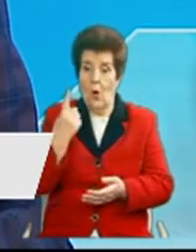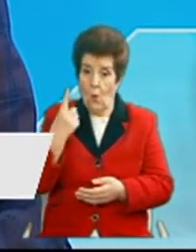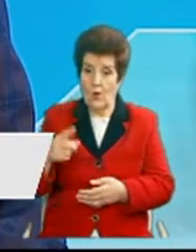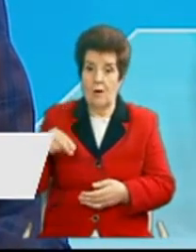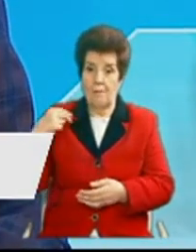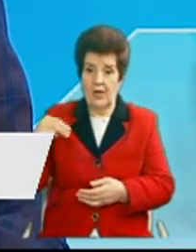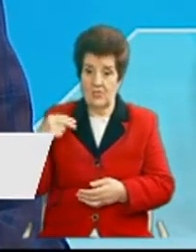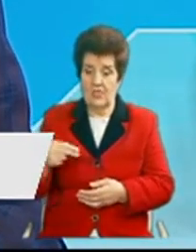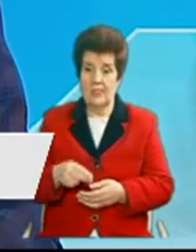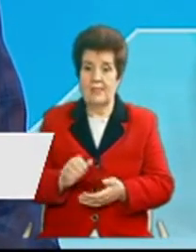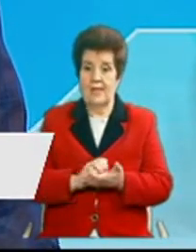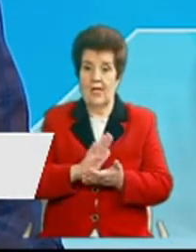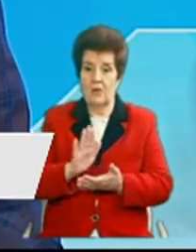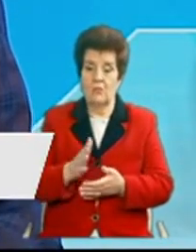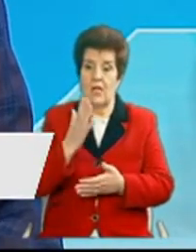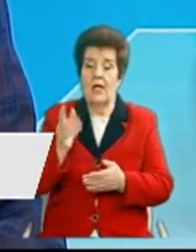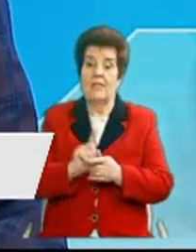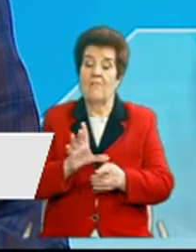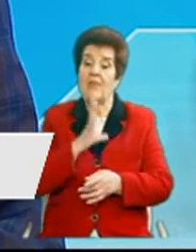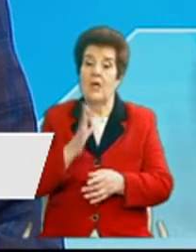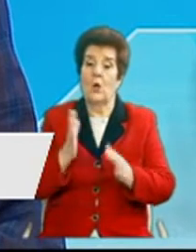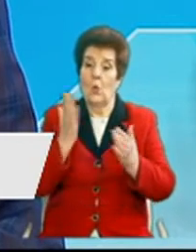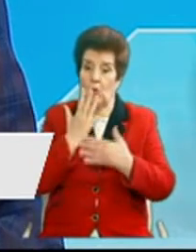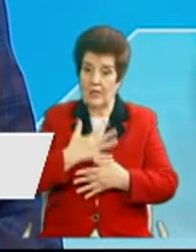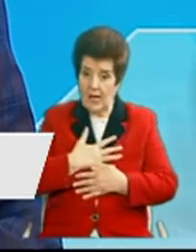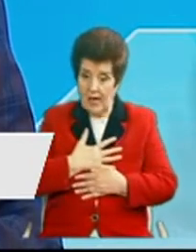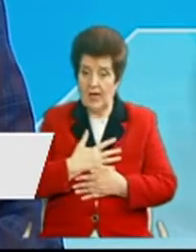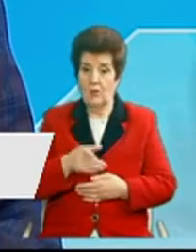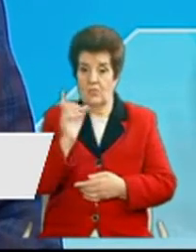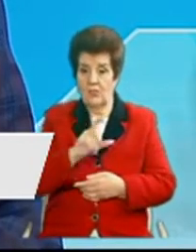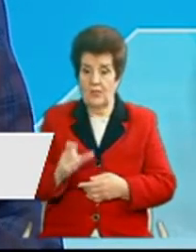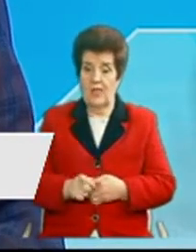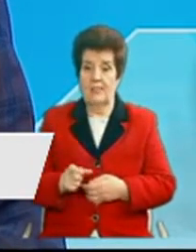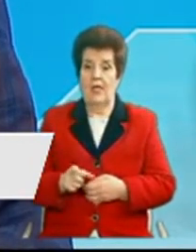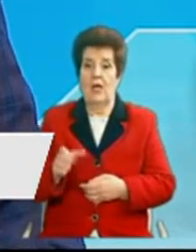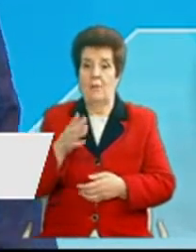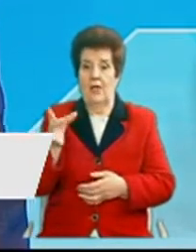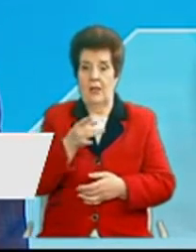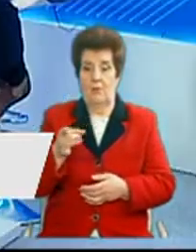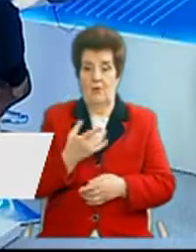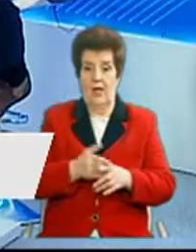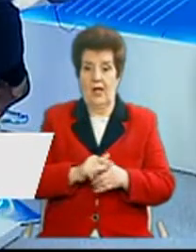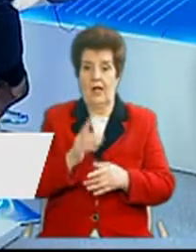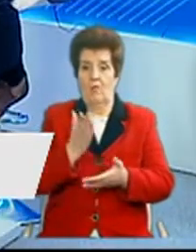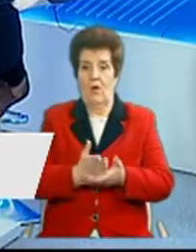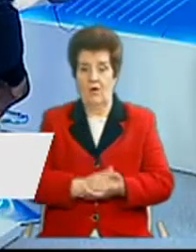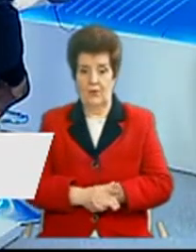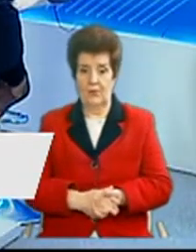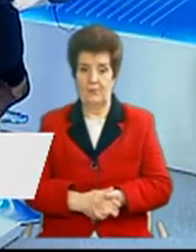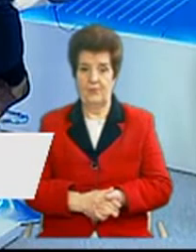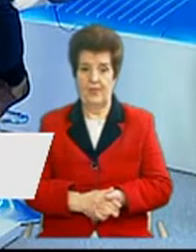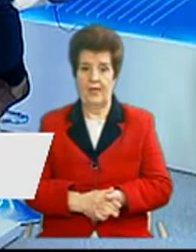președinte trebuie să fie cu dragoste și demn de cetățenii și de Republica pe care o reprezintă. Cum